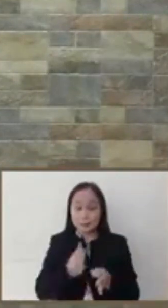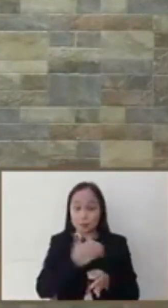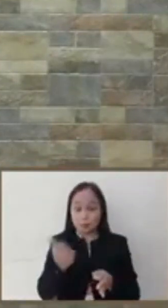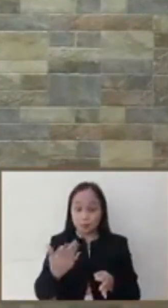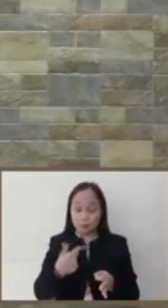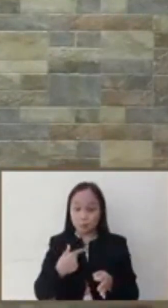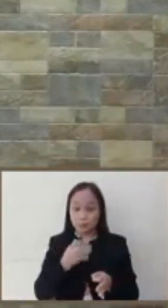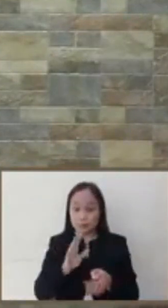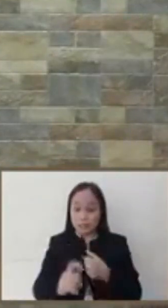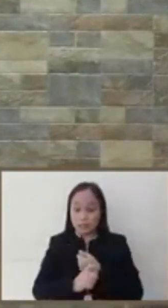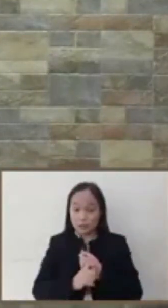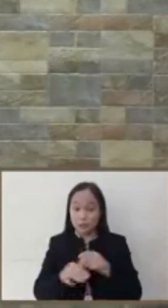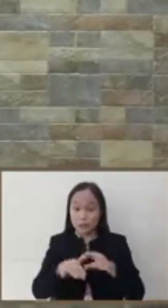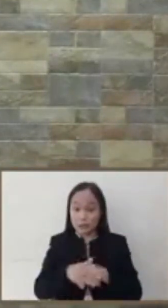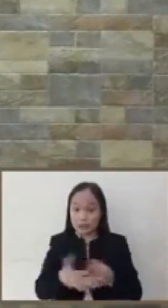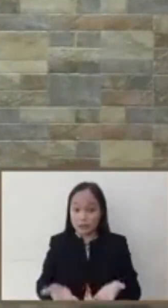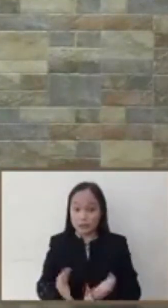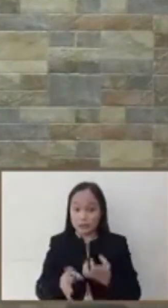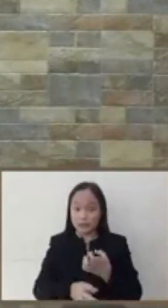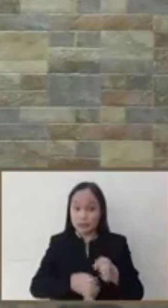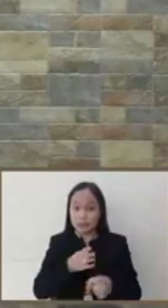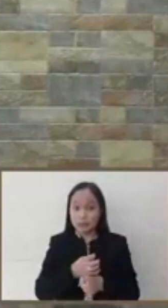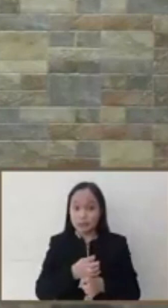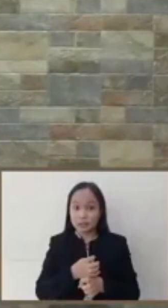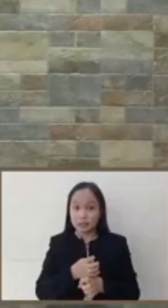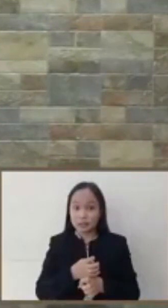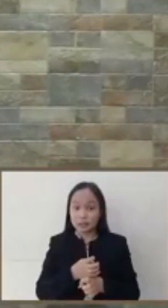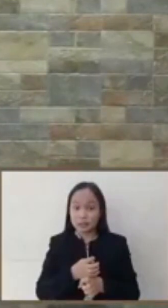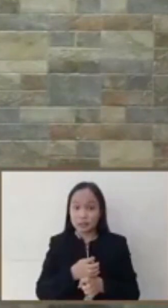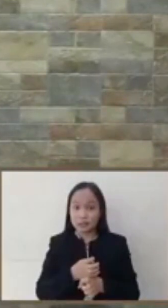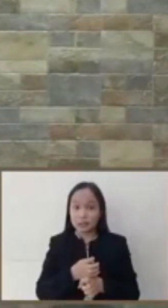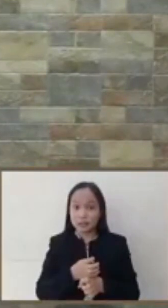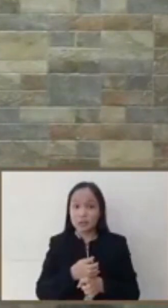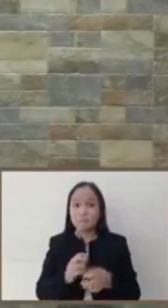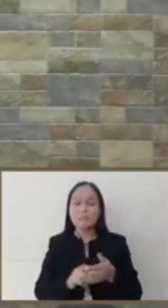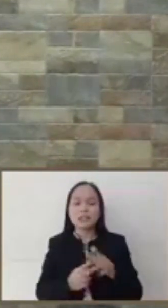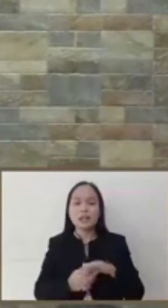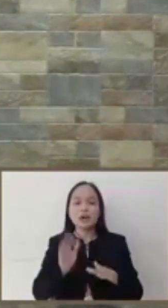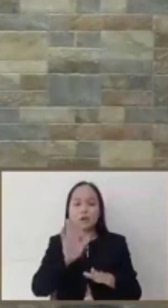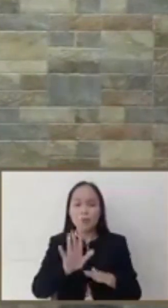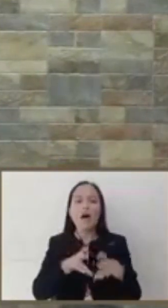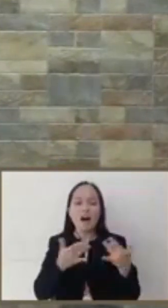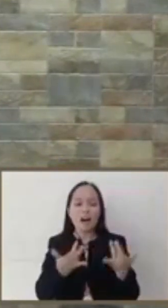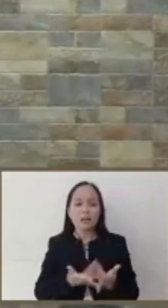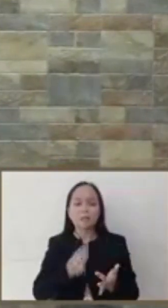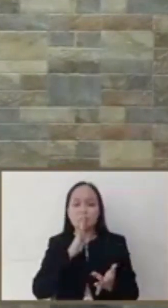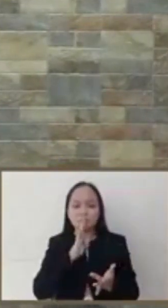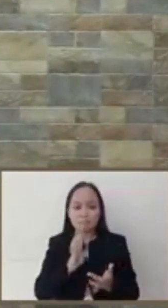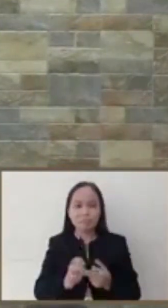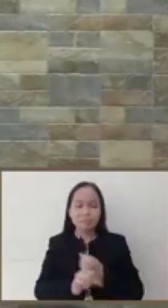nakukorrupt, therefore, it's not about corrupting your treasure, but corrupting your heart.